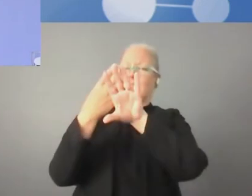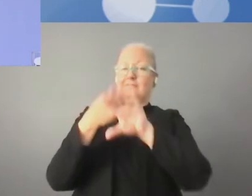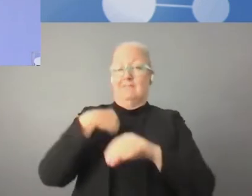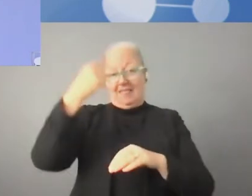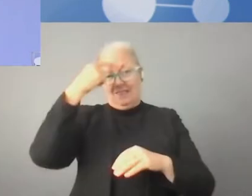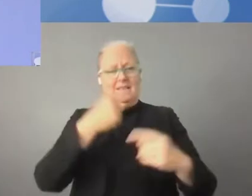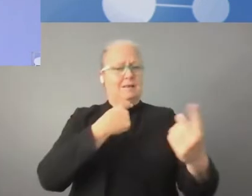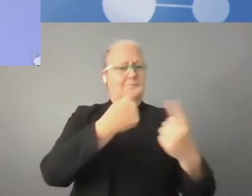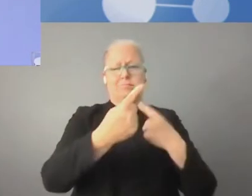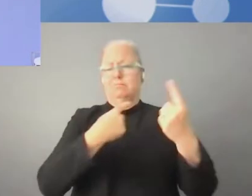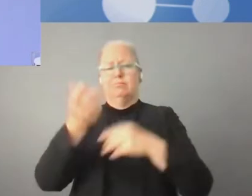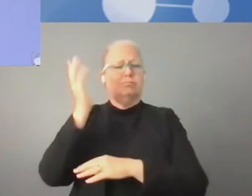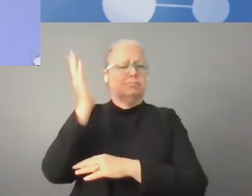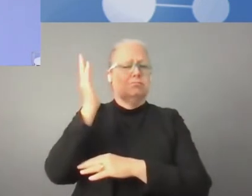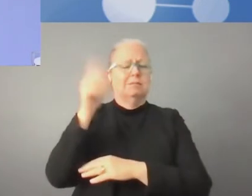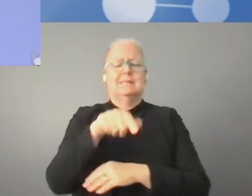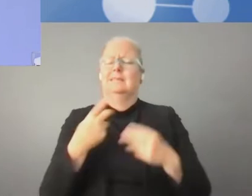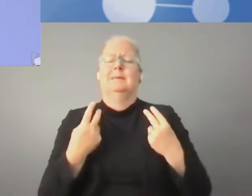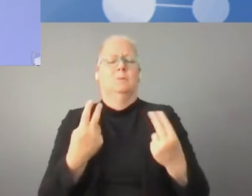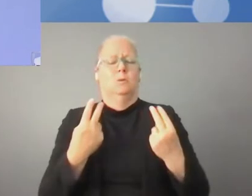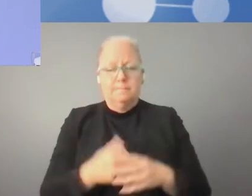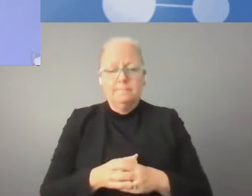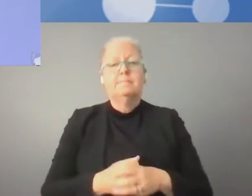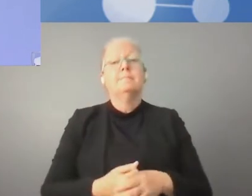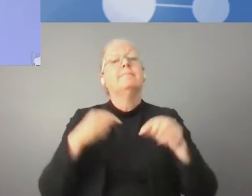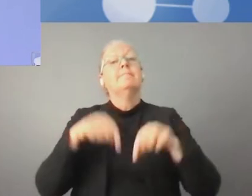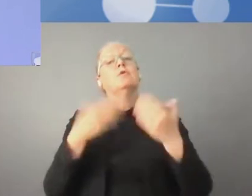这么大的一个这么多的听众，不光是这个